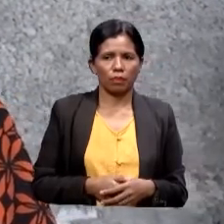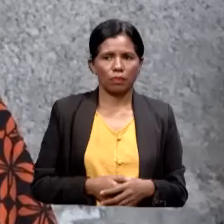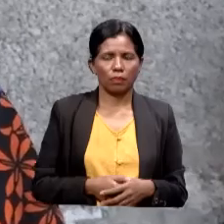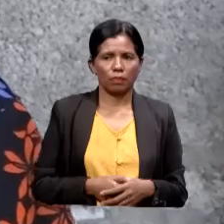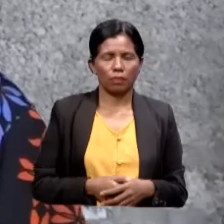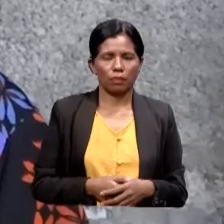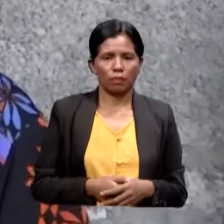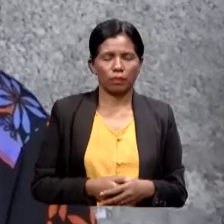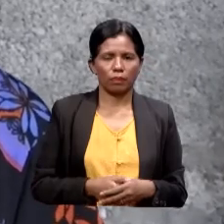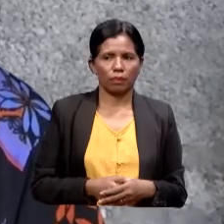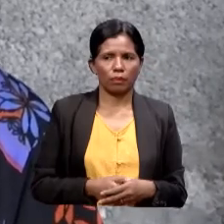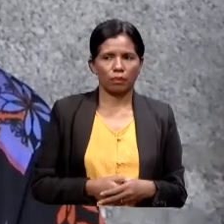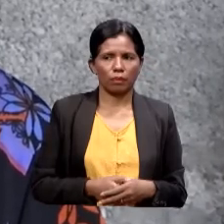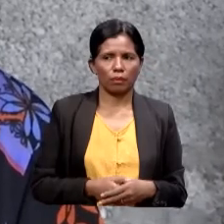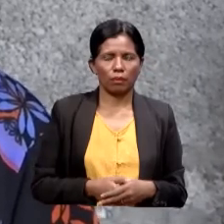Kadu kadu